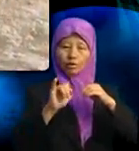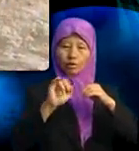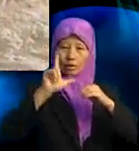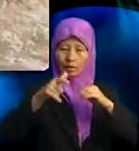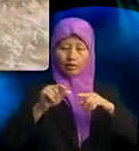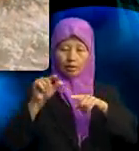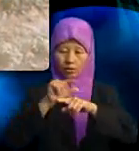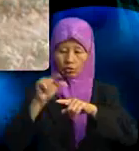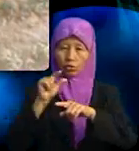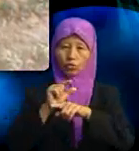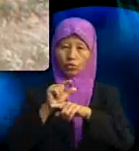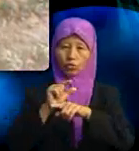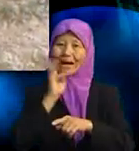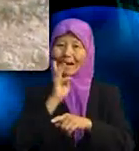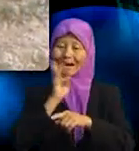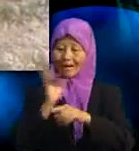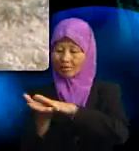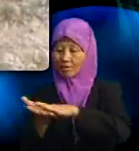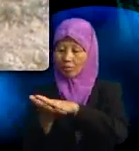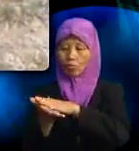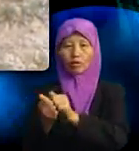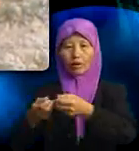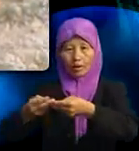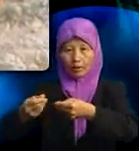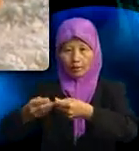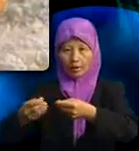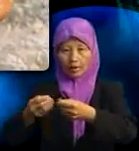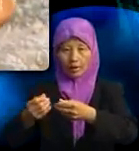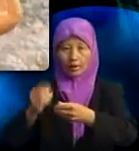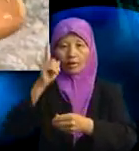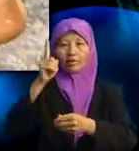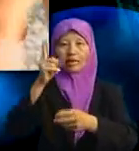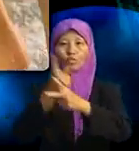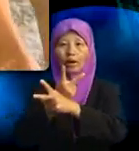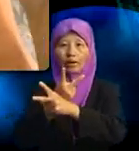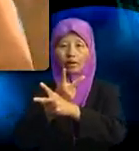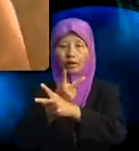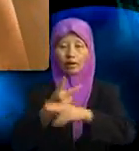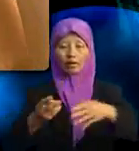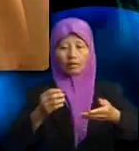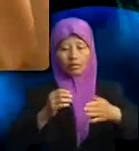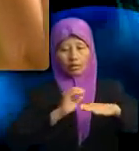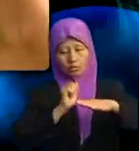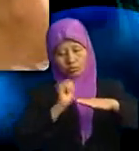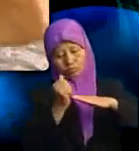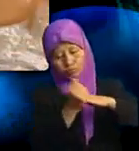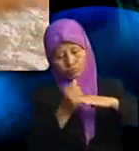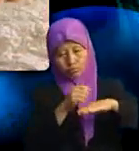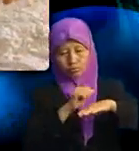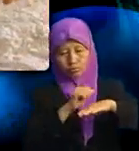Kemudian, basuh menggunakan air yang bercampur dengan tanah sebanyak 1 kali.